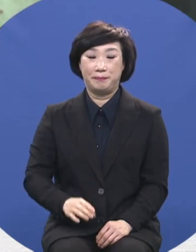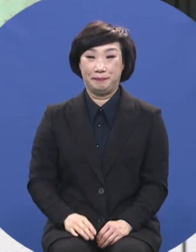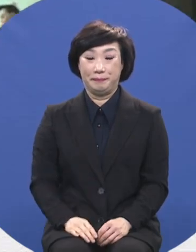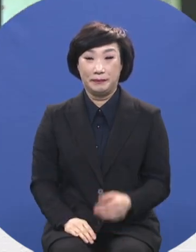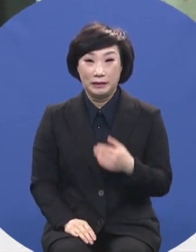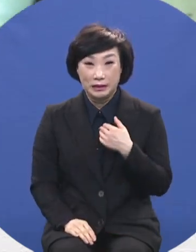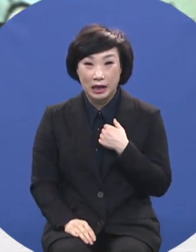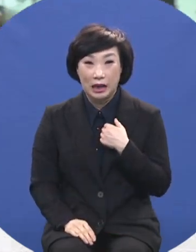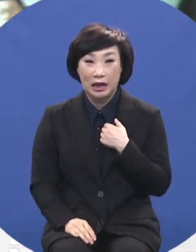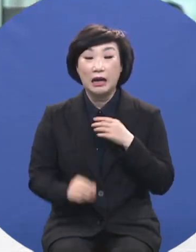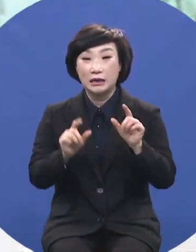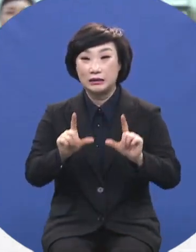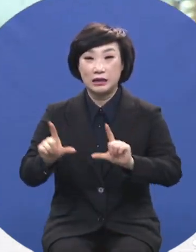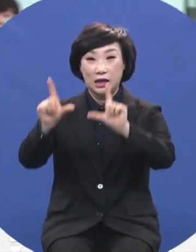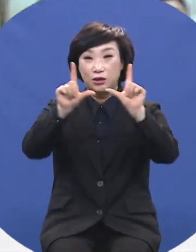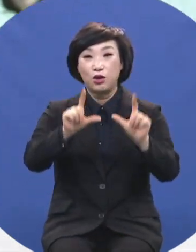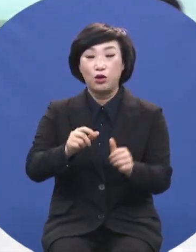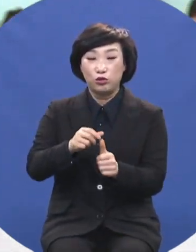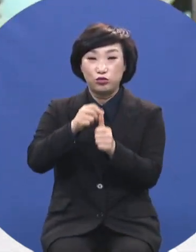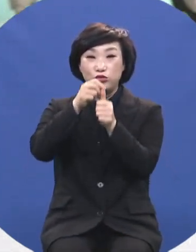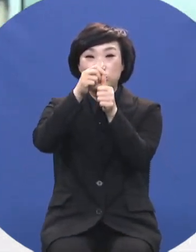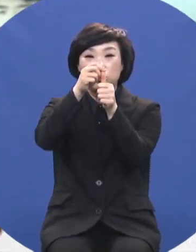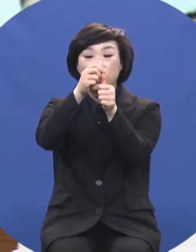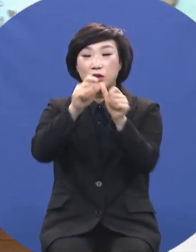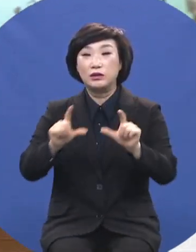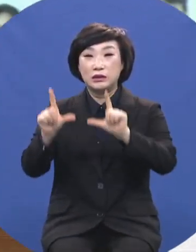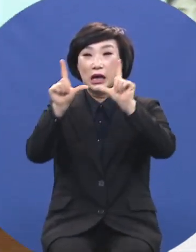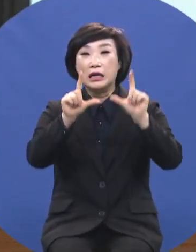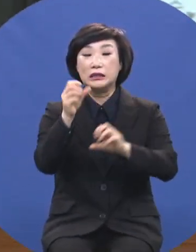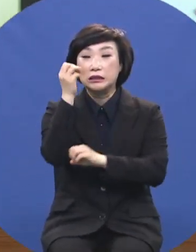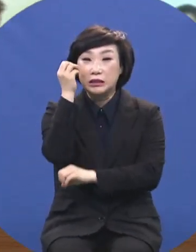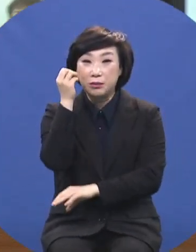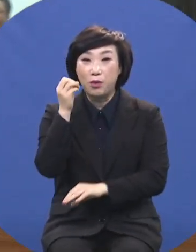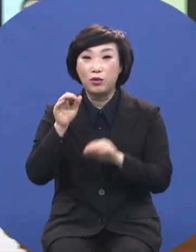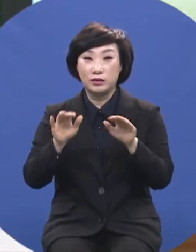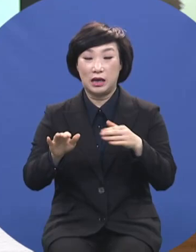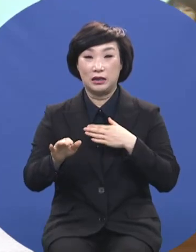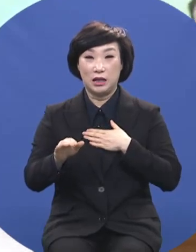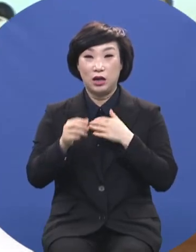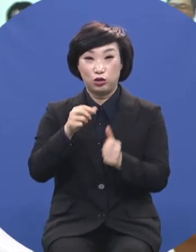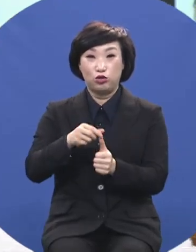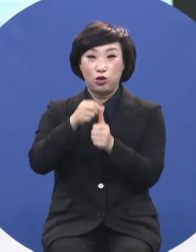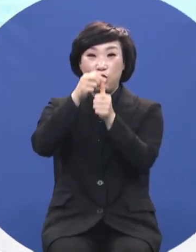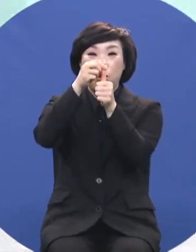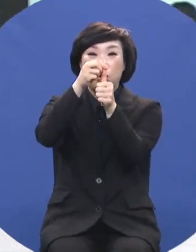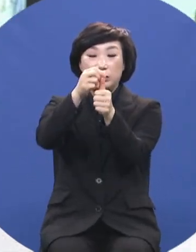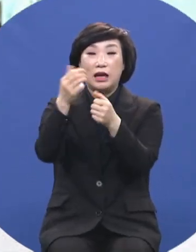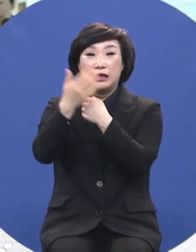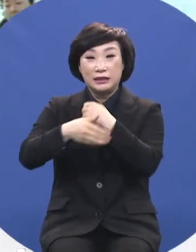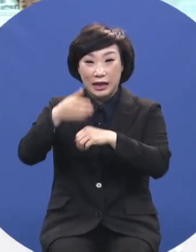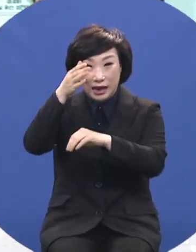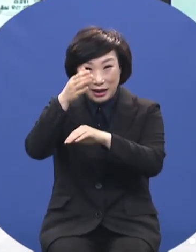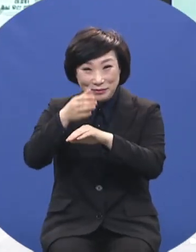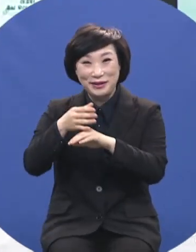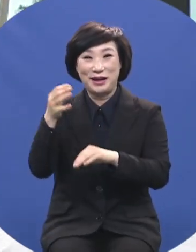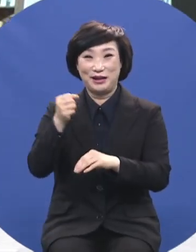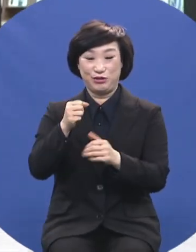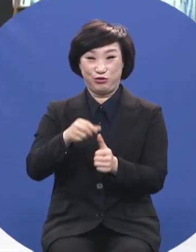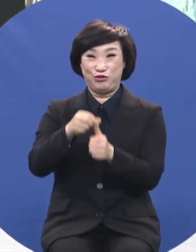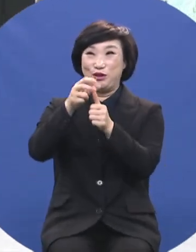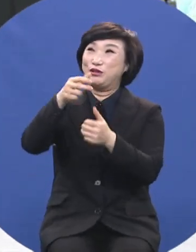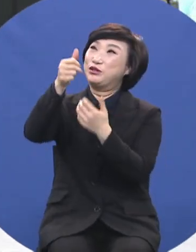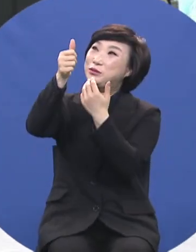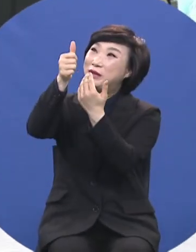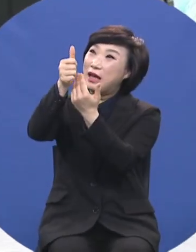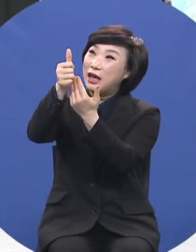내가 살고 구원받은 내가 살고 있는 본질, 구원의 은혜 감사해서 구원주